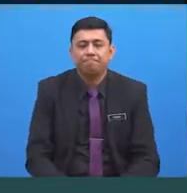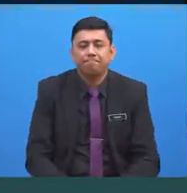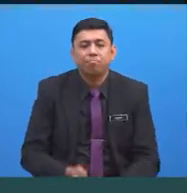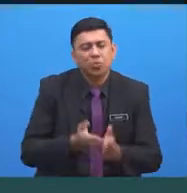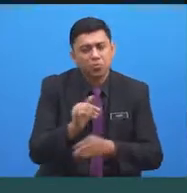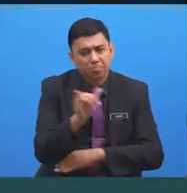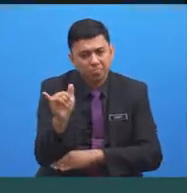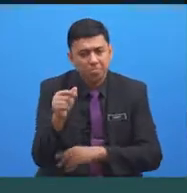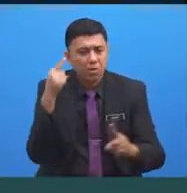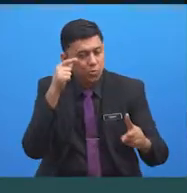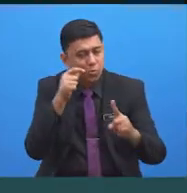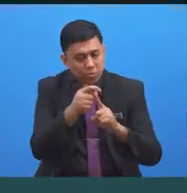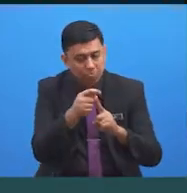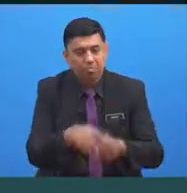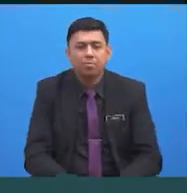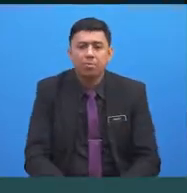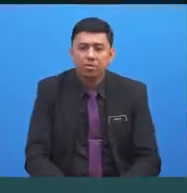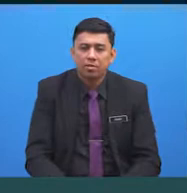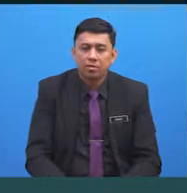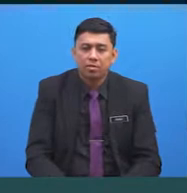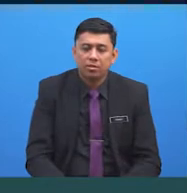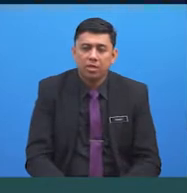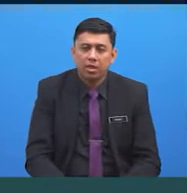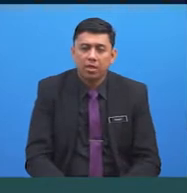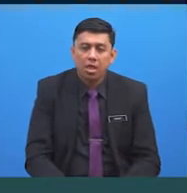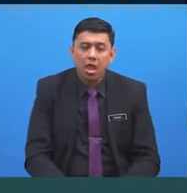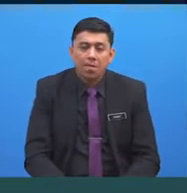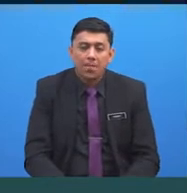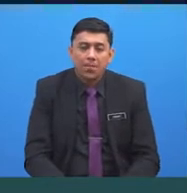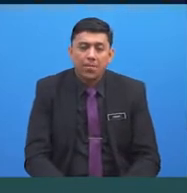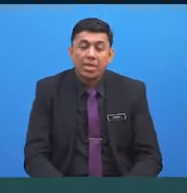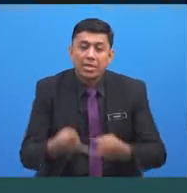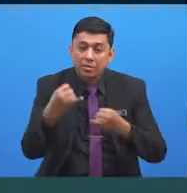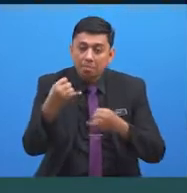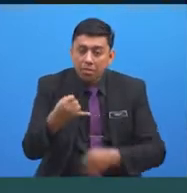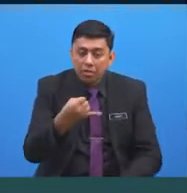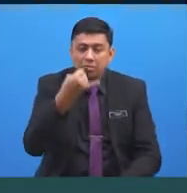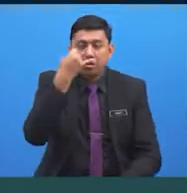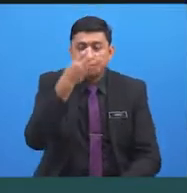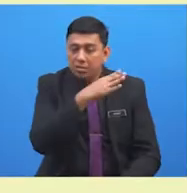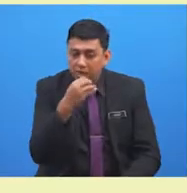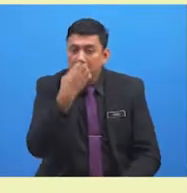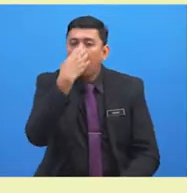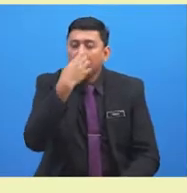Seterusnya kita menuju kepada mekanisme inspirasi dan mekanisme ekspirasi.